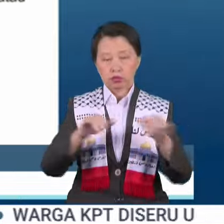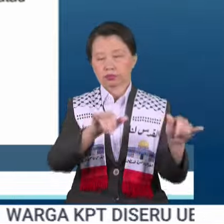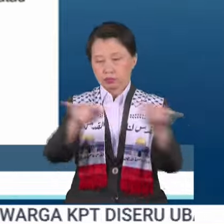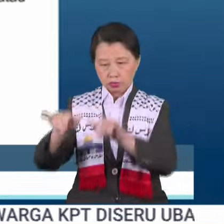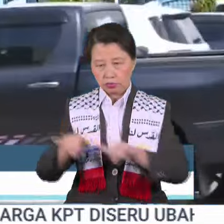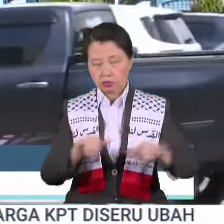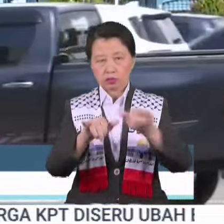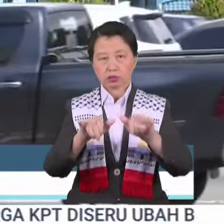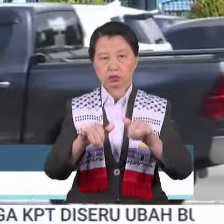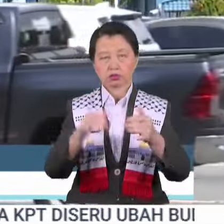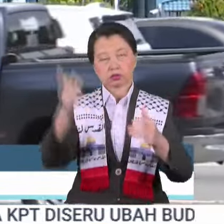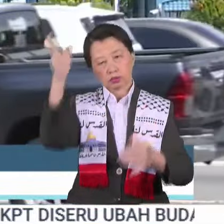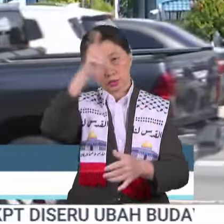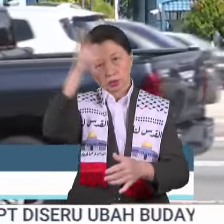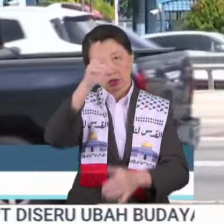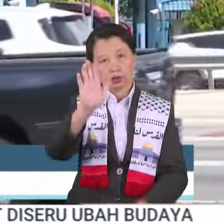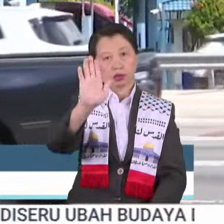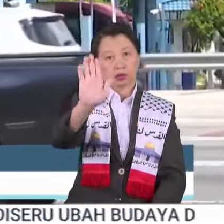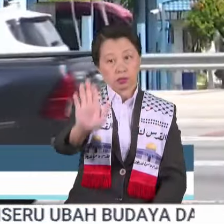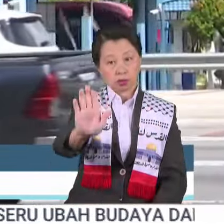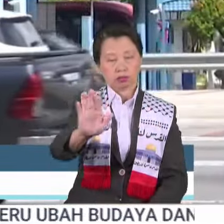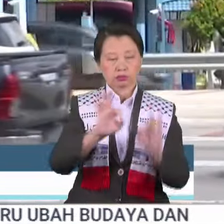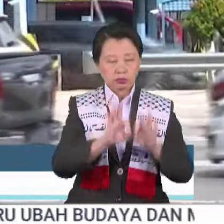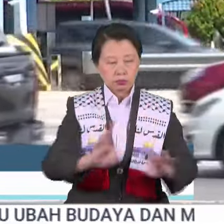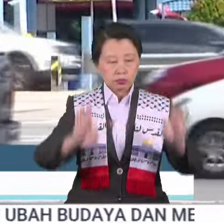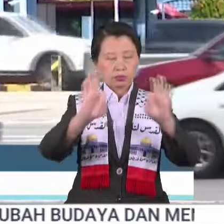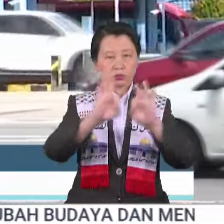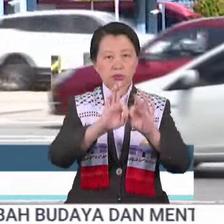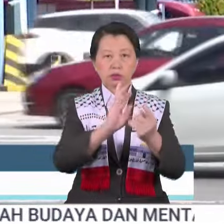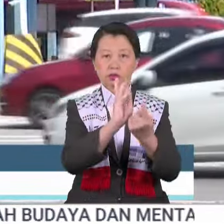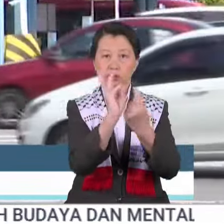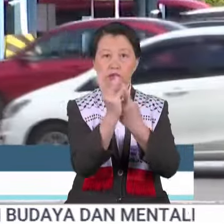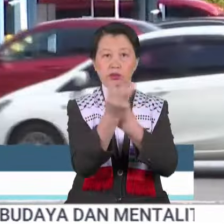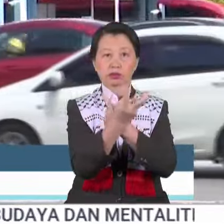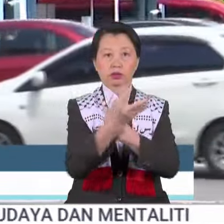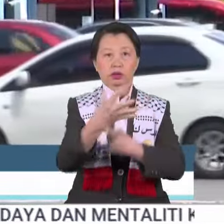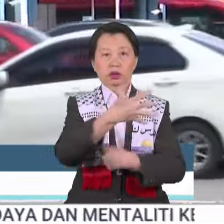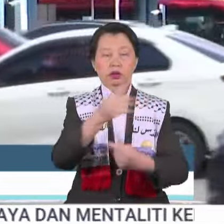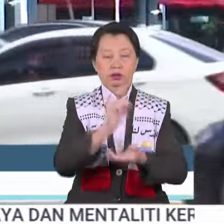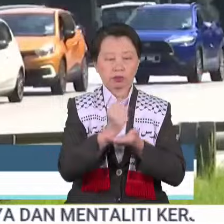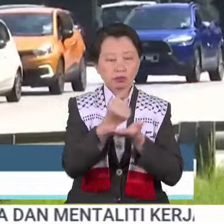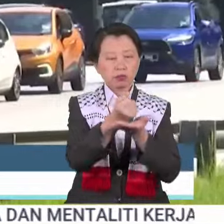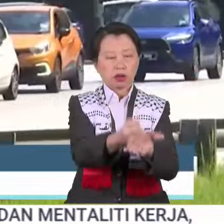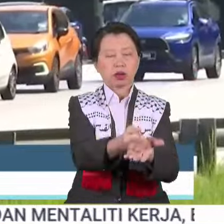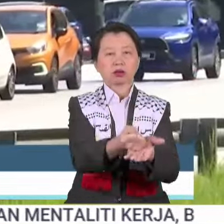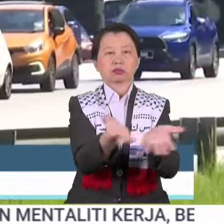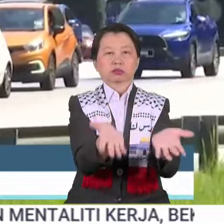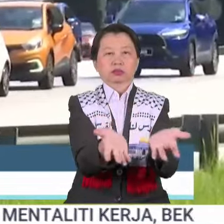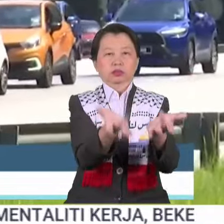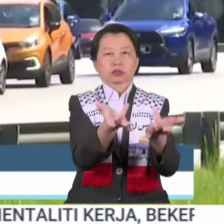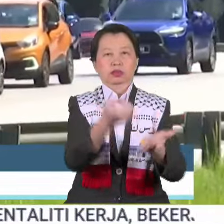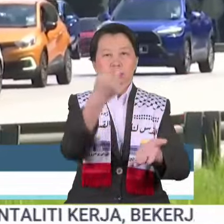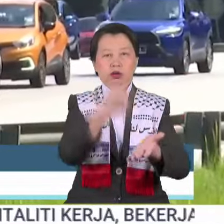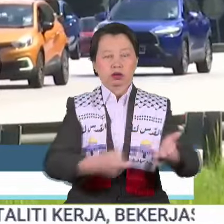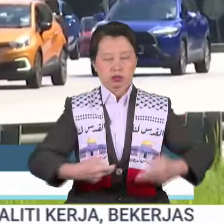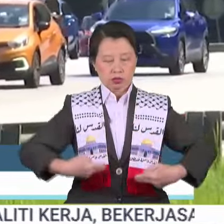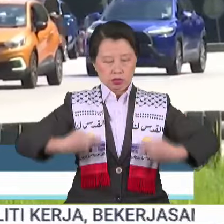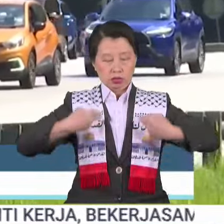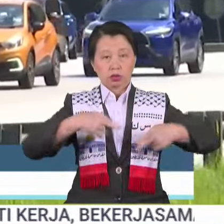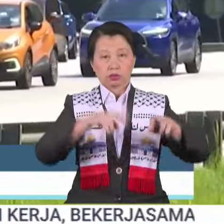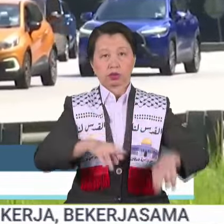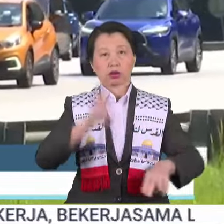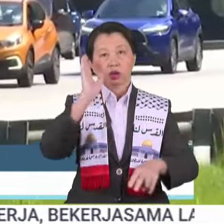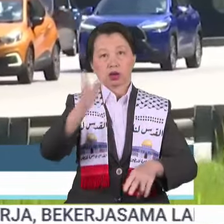selaras aspirasi kerajaan Madani yang menitik beratkan soal kebajikan serta membantu meringankan kos sara hidup rakyat. Ia